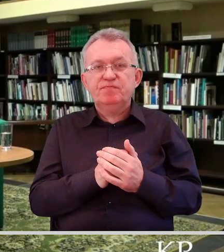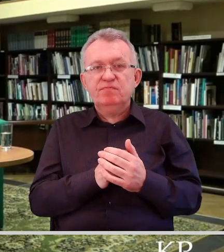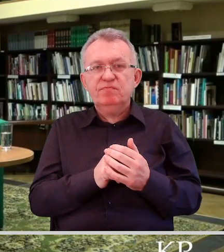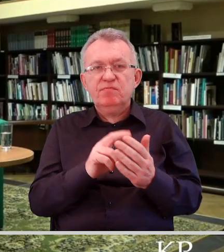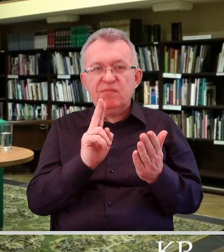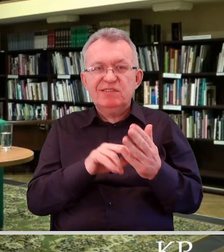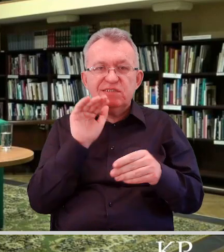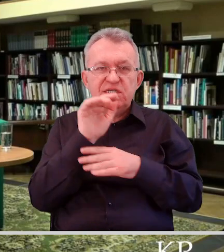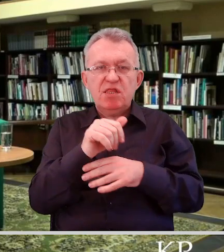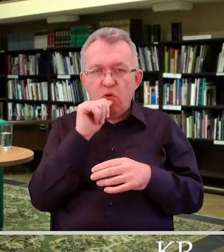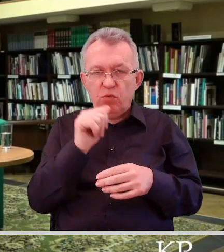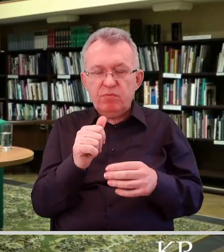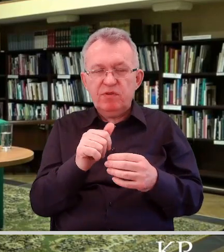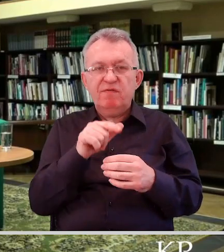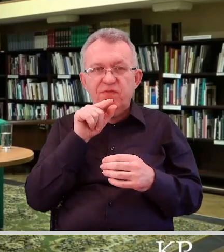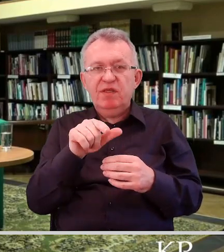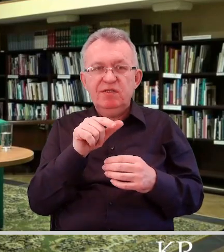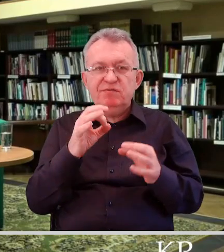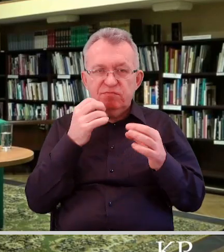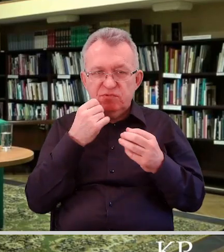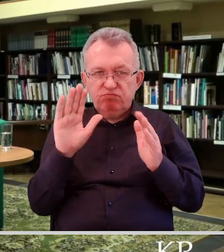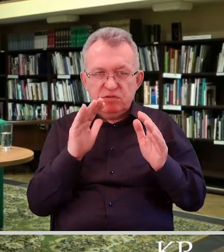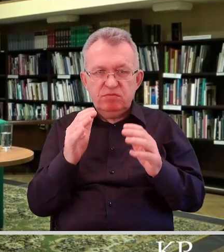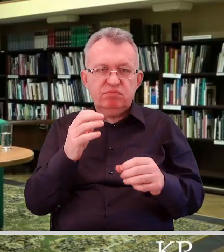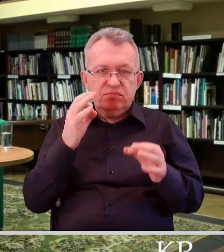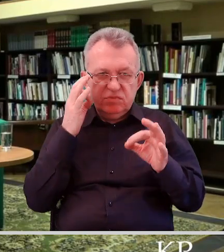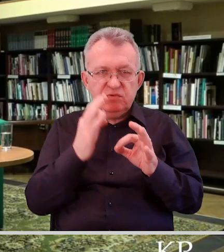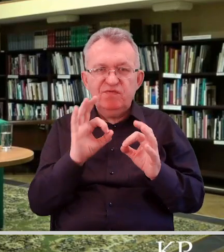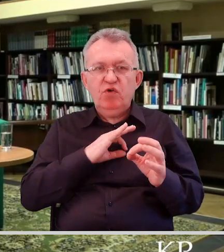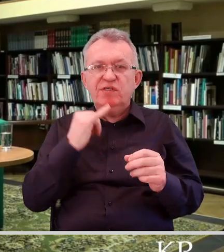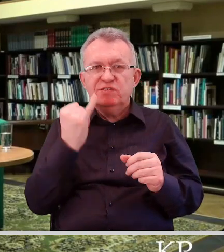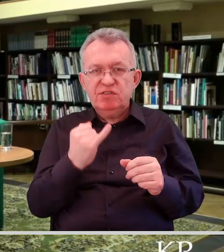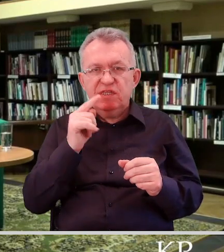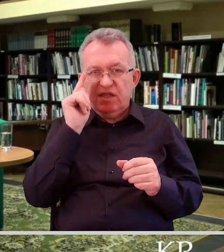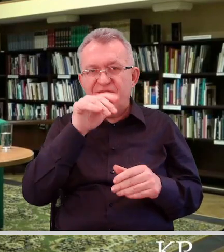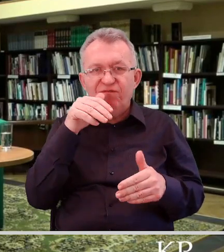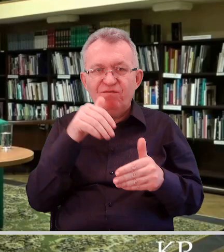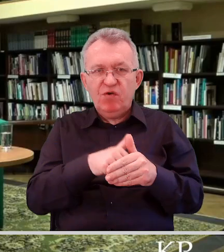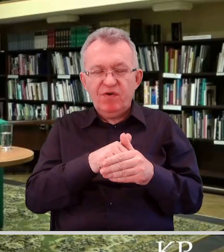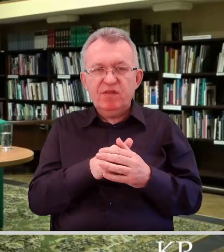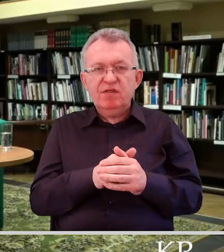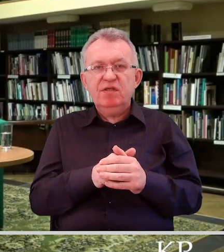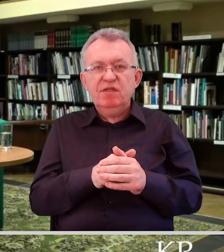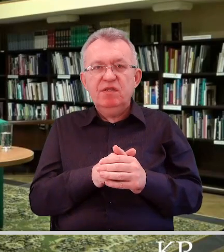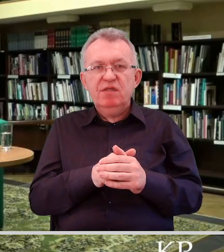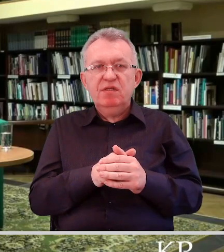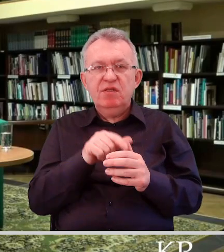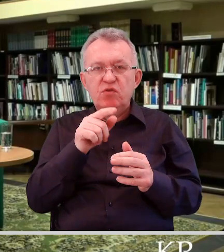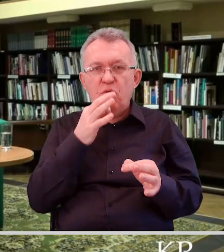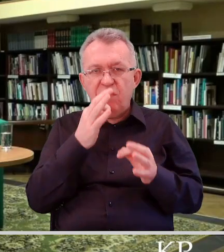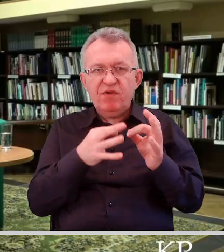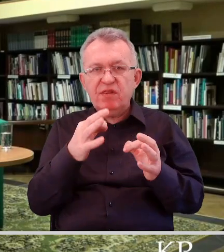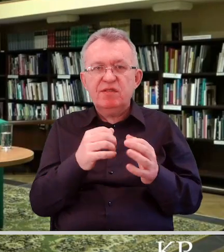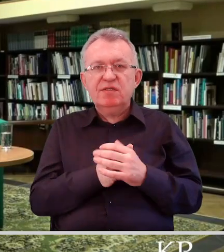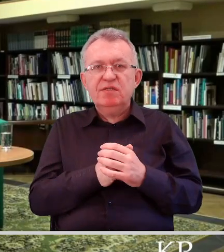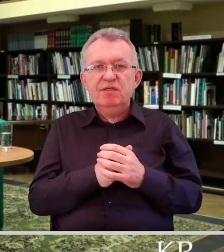jednak zachodnioeuropejskim w taki zdecydowany sposób i o swoich dzieciach tam wychowanych, to opowiadasz nam o